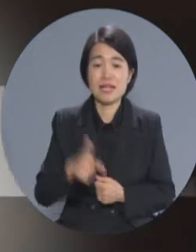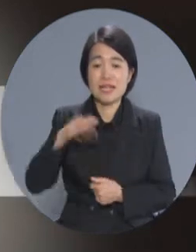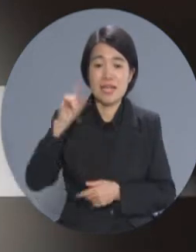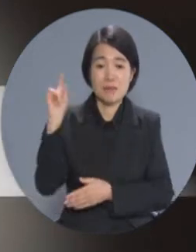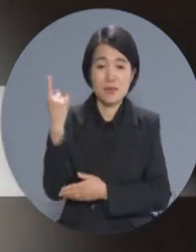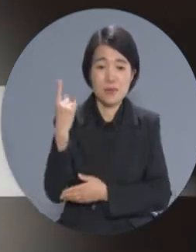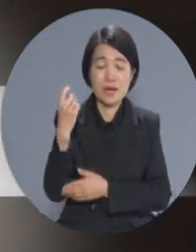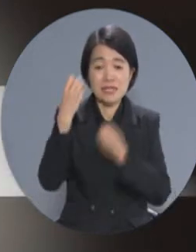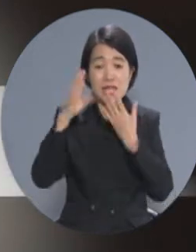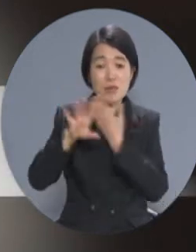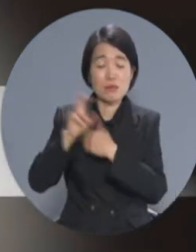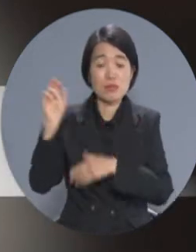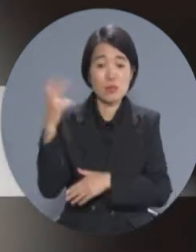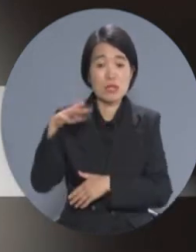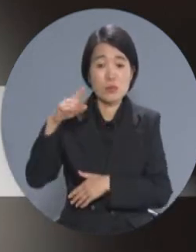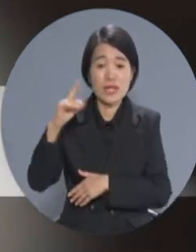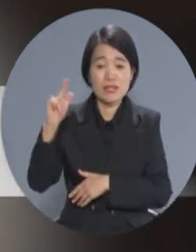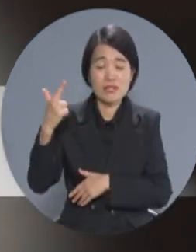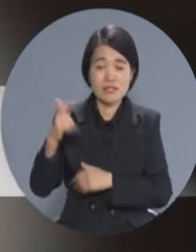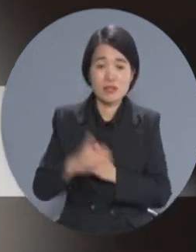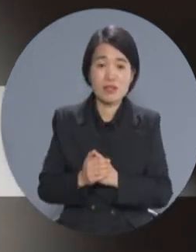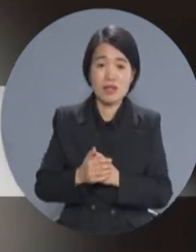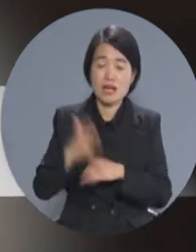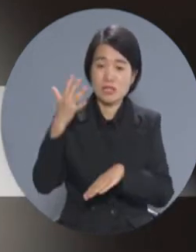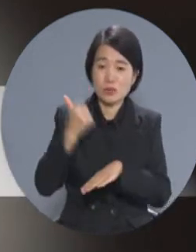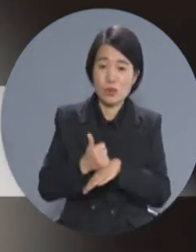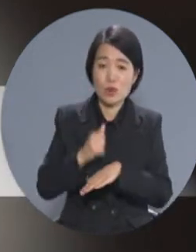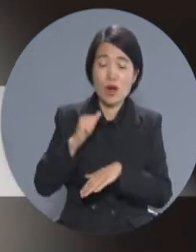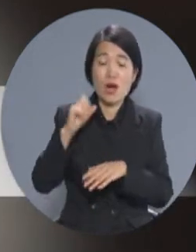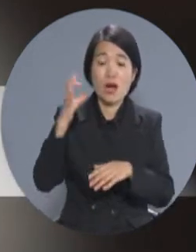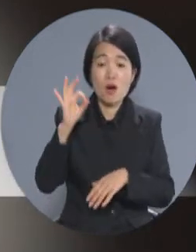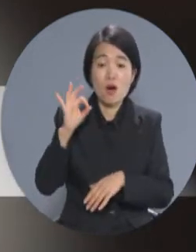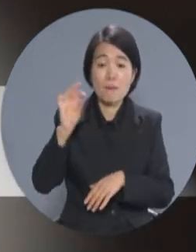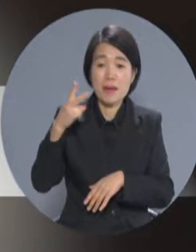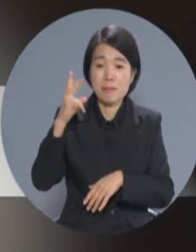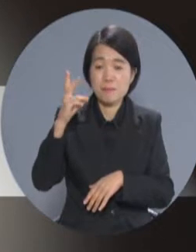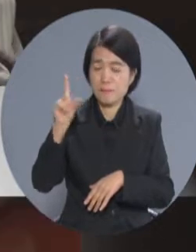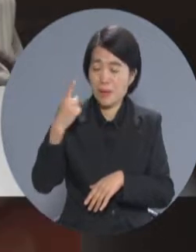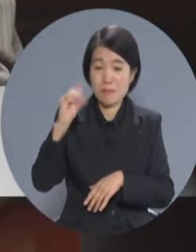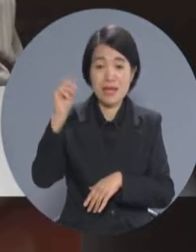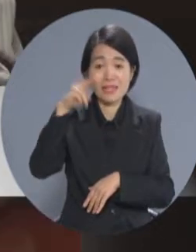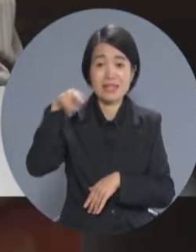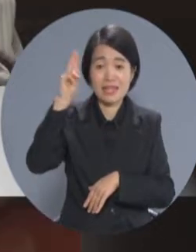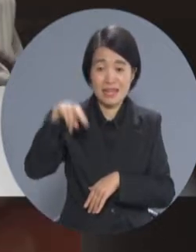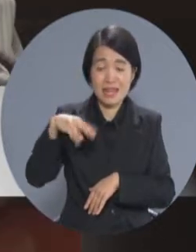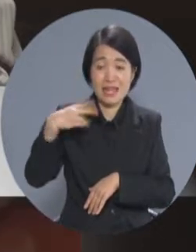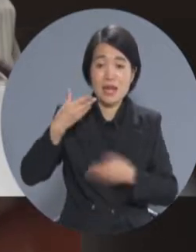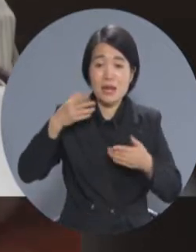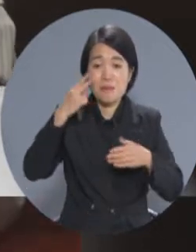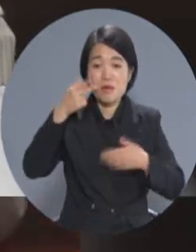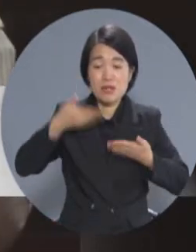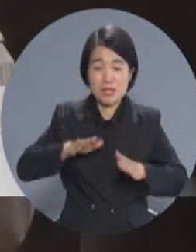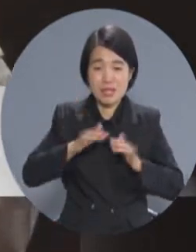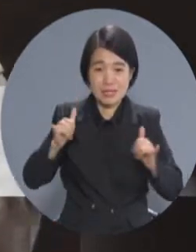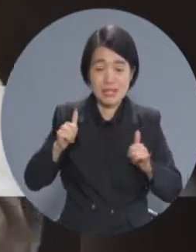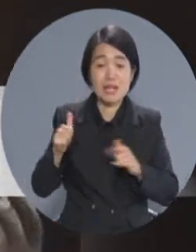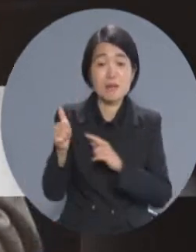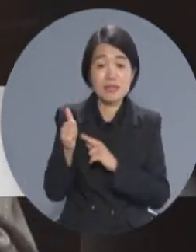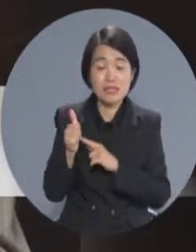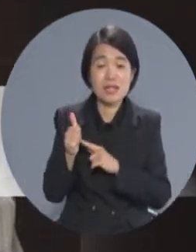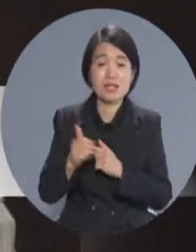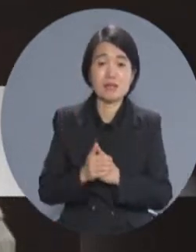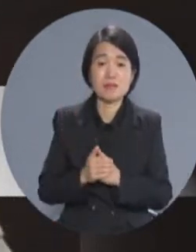기아타이거즈가 새 외국인 투수 숀 앤더슨과 총액 100만 달러의 계약했습니다 미국 출신으로 메이저리그 경험이 있는 쇼